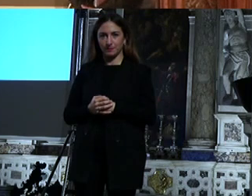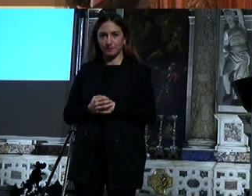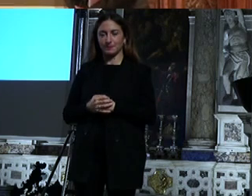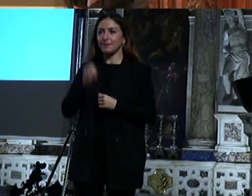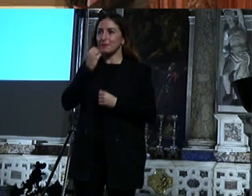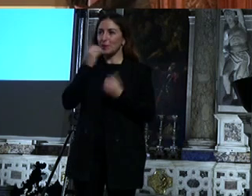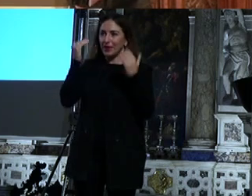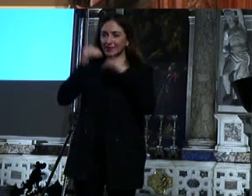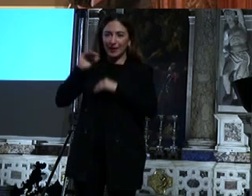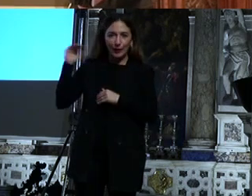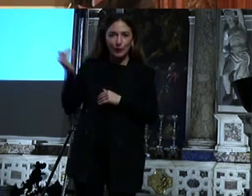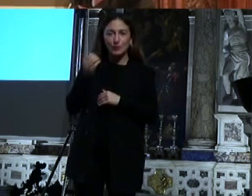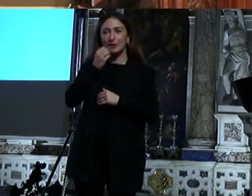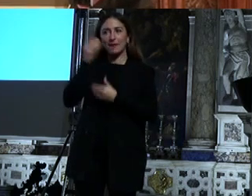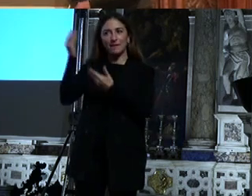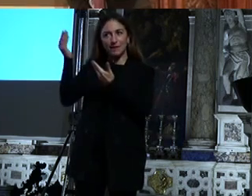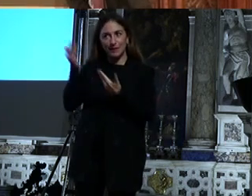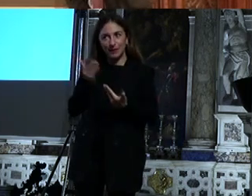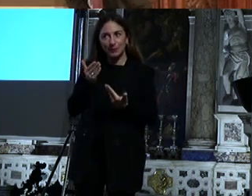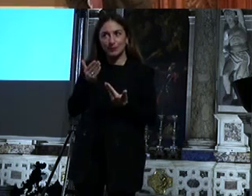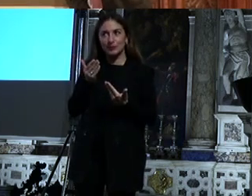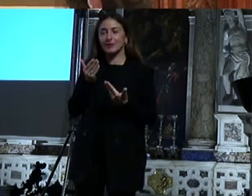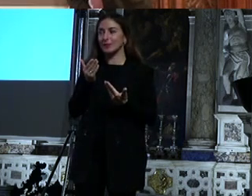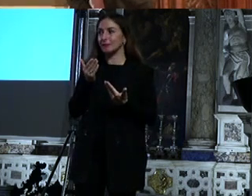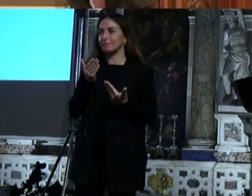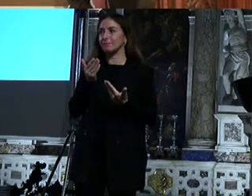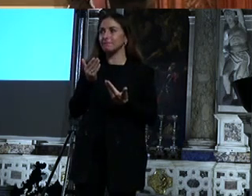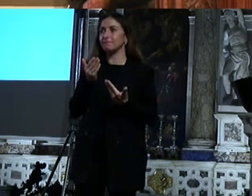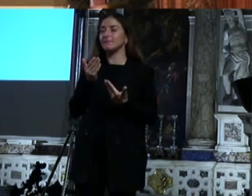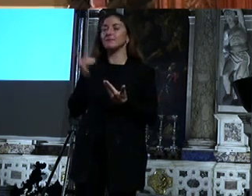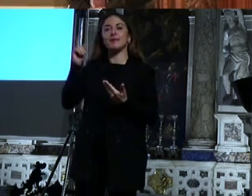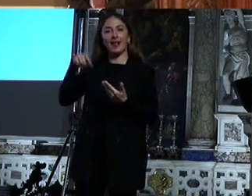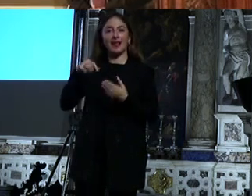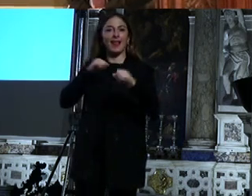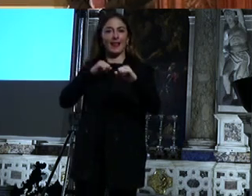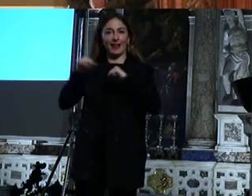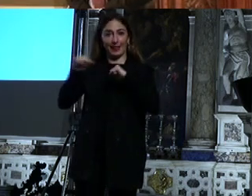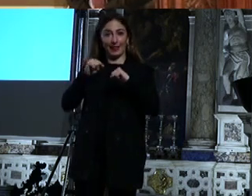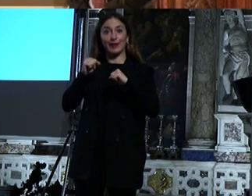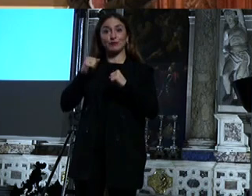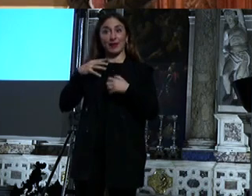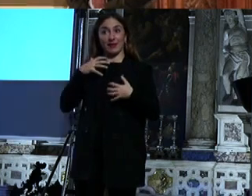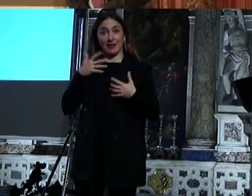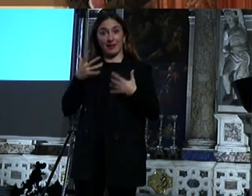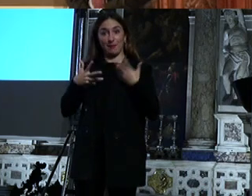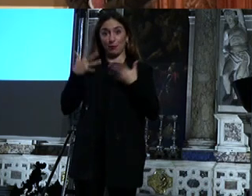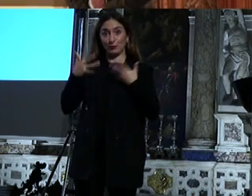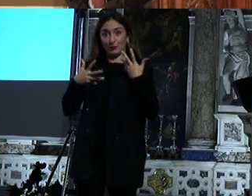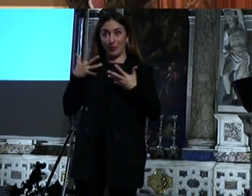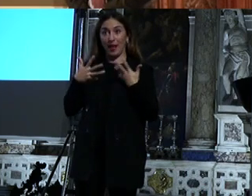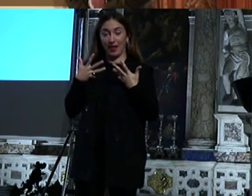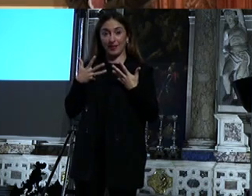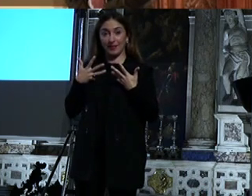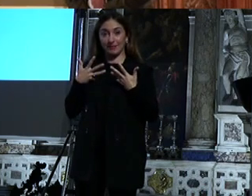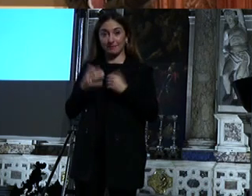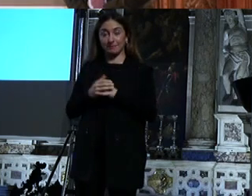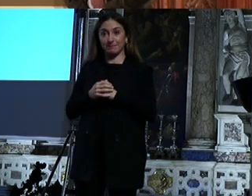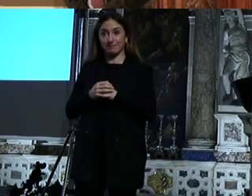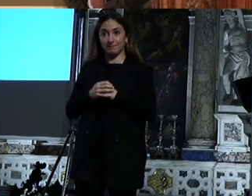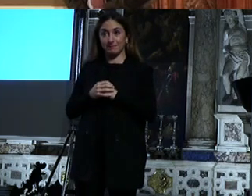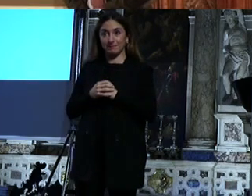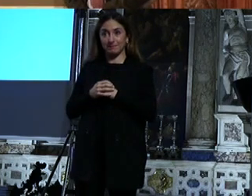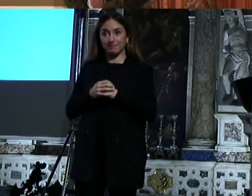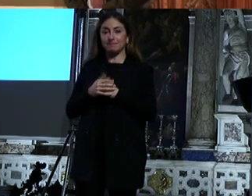Buonasera a tutti e benvenuti. La rettrice è altrettanto emozionata perché tocca a me quest'anno e per i prossimi anni